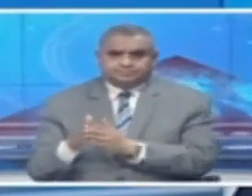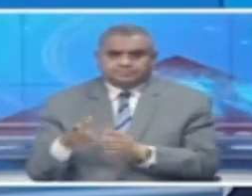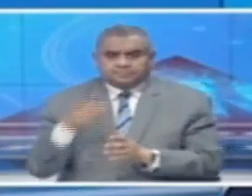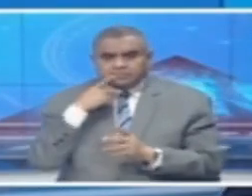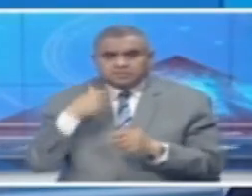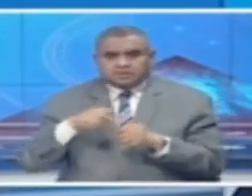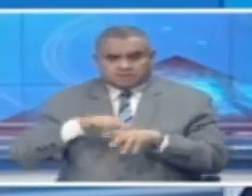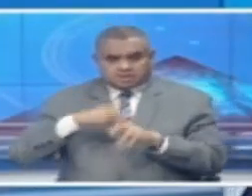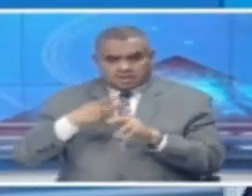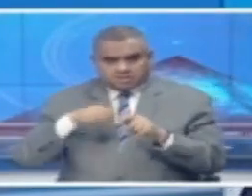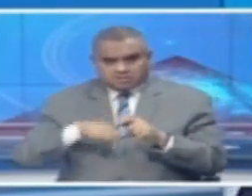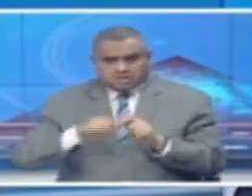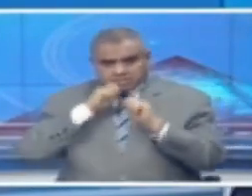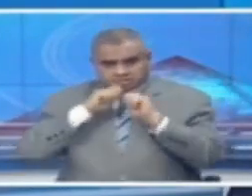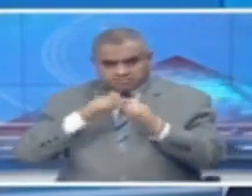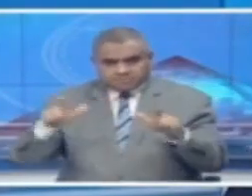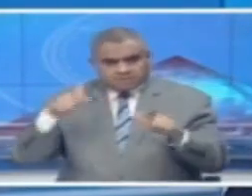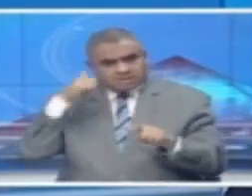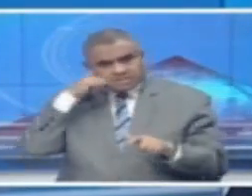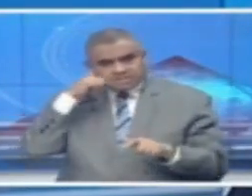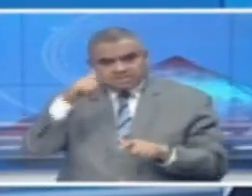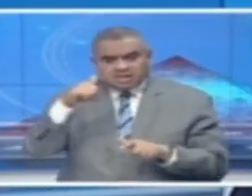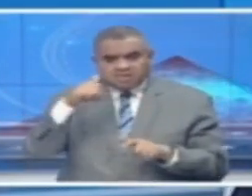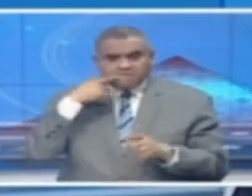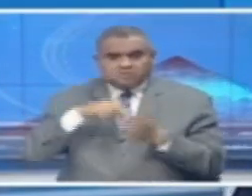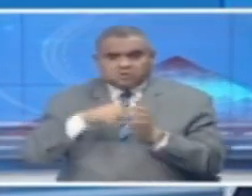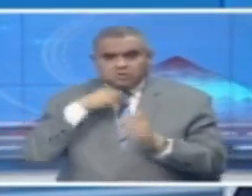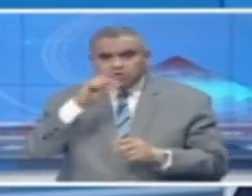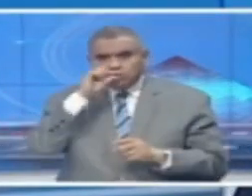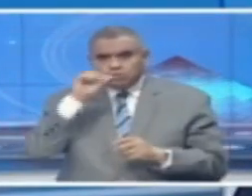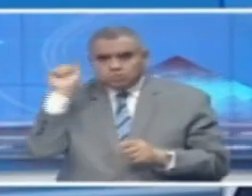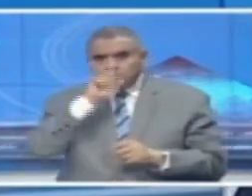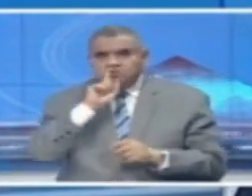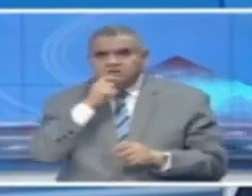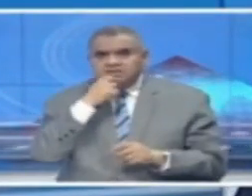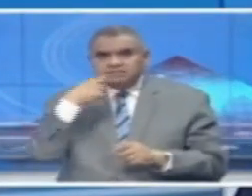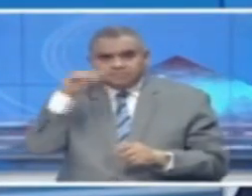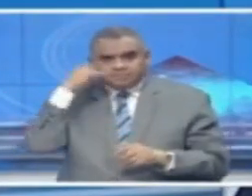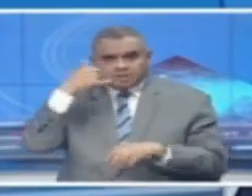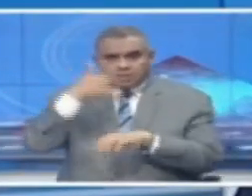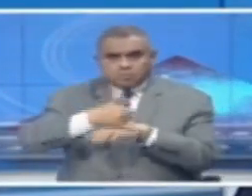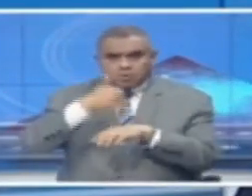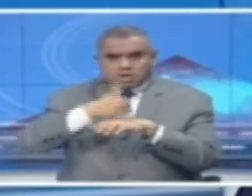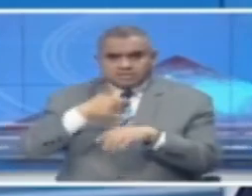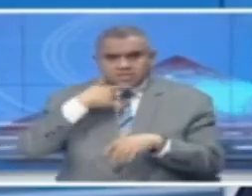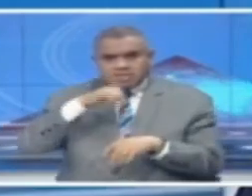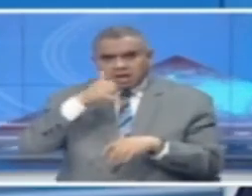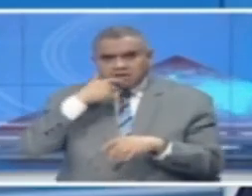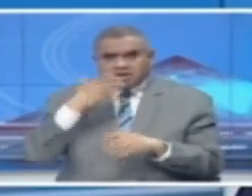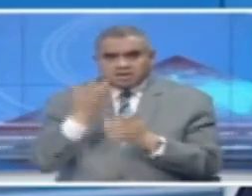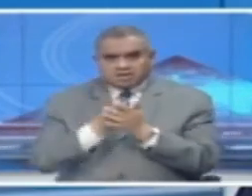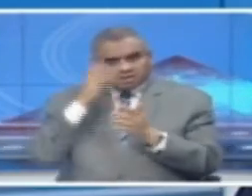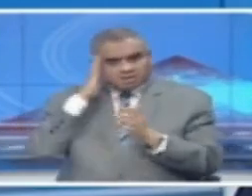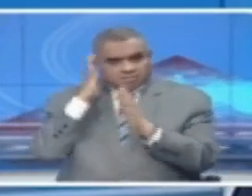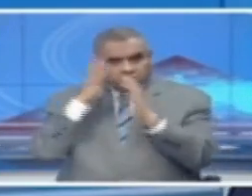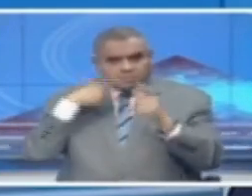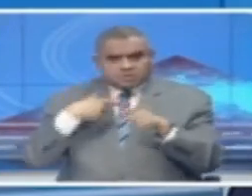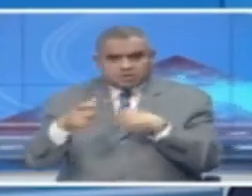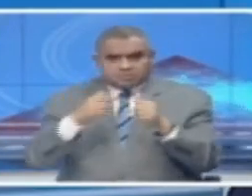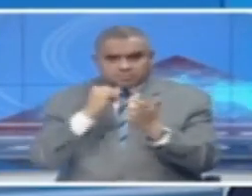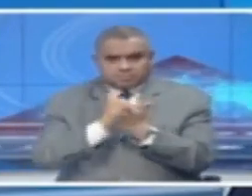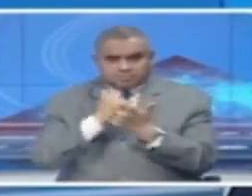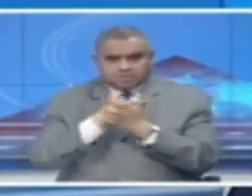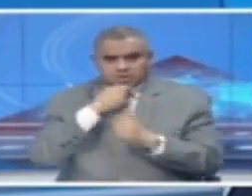السادة، ولمزيد من المتابعة ينضم إلينا هاتفيا دكتور سمير راغب، رئيس المؤسسة العربية للدراسات الاستراتيجية.